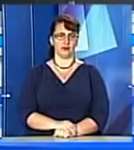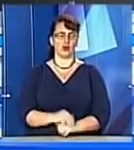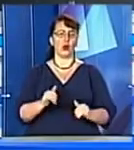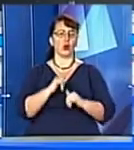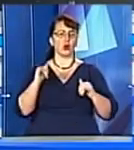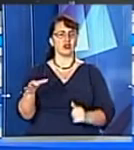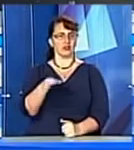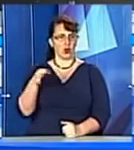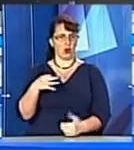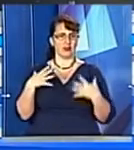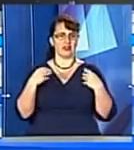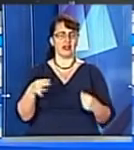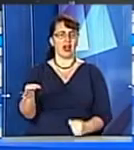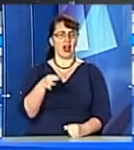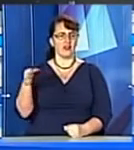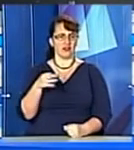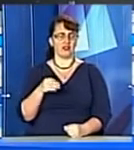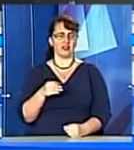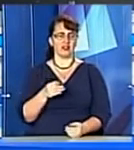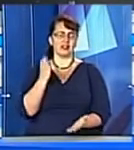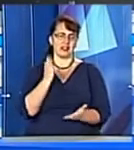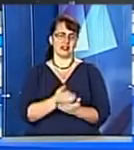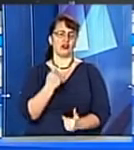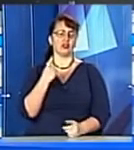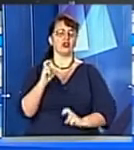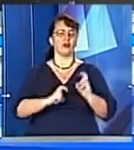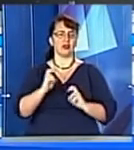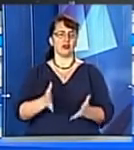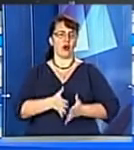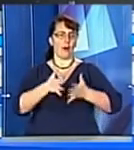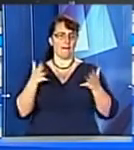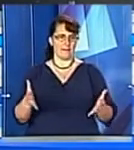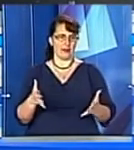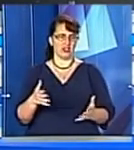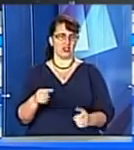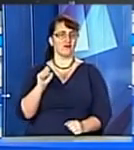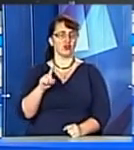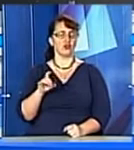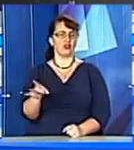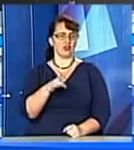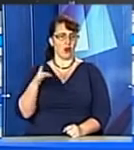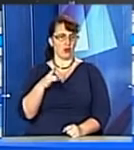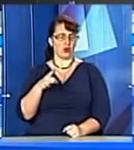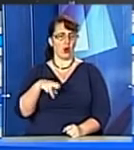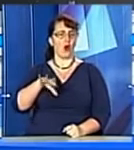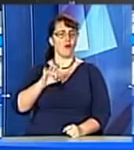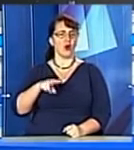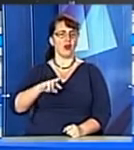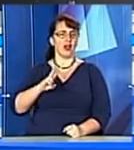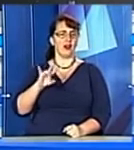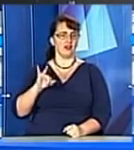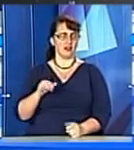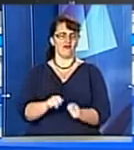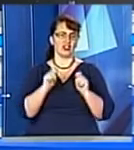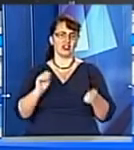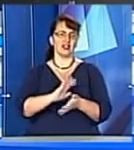Розвиток області на Львівщині стало на одне підприємство більше. В селі Поляни Золочівського району відкрили сироварний завод.